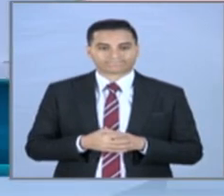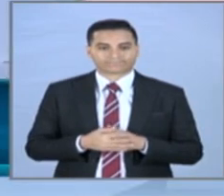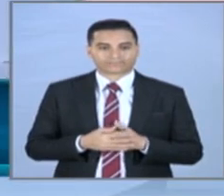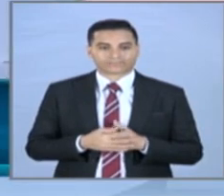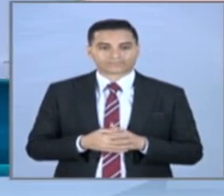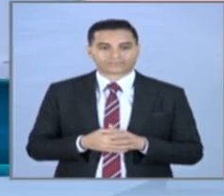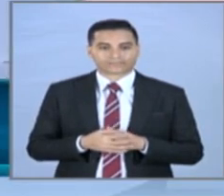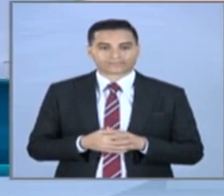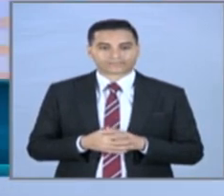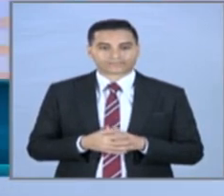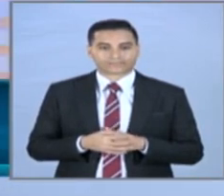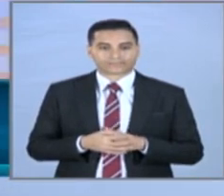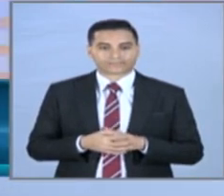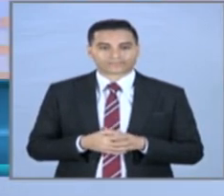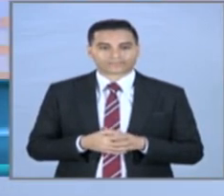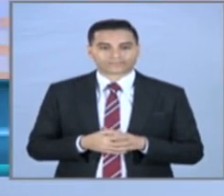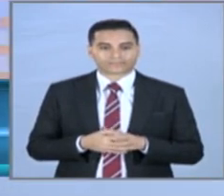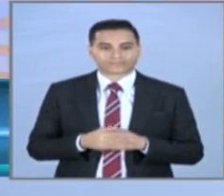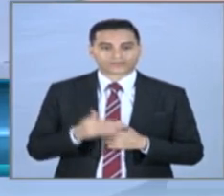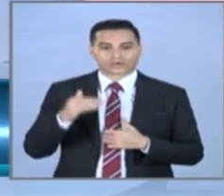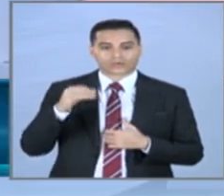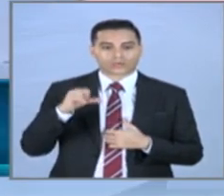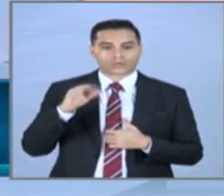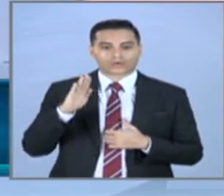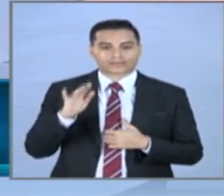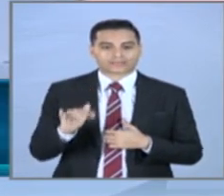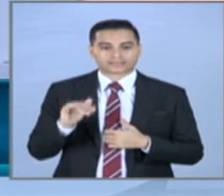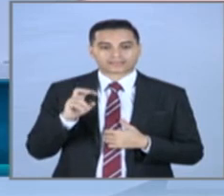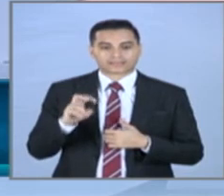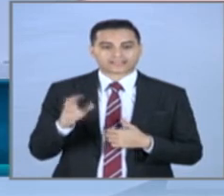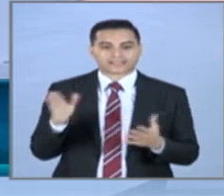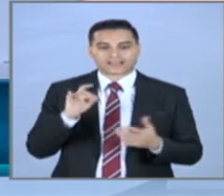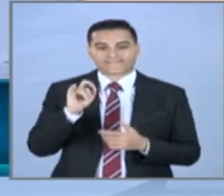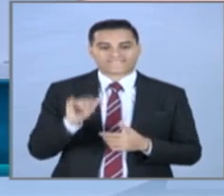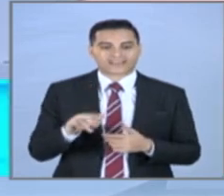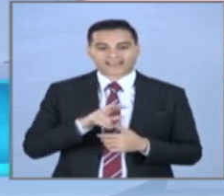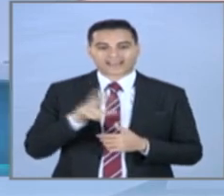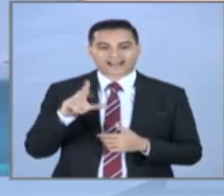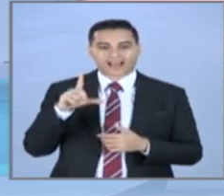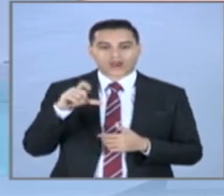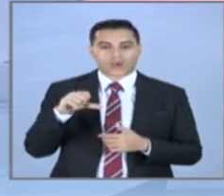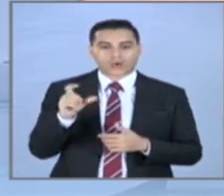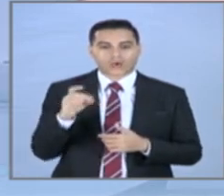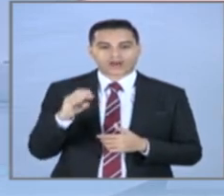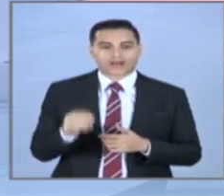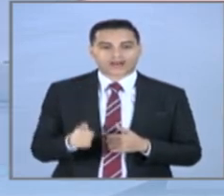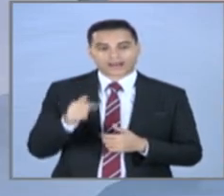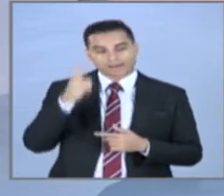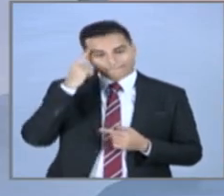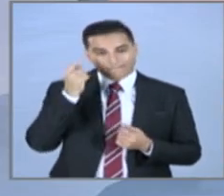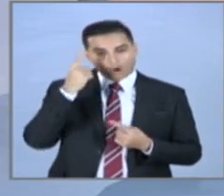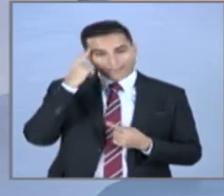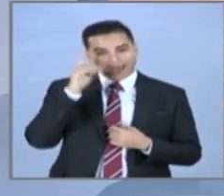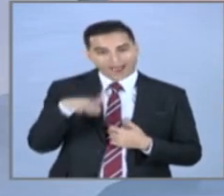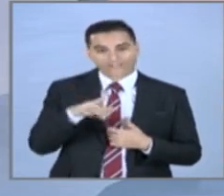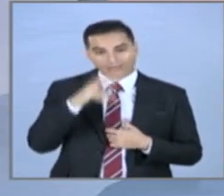خوسيه إيه بقى؟ مش مورينو. فيلا لونجا. لا ده مش هيجي خالص. ده مش هيجي طبعا. مش هيجي أصلها معلومة. هي موجودة